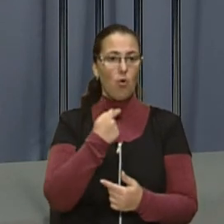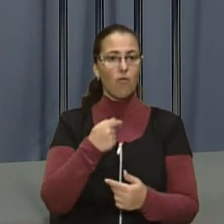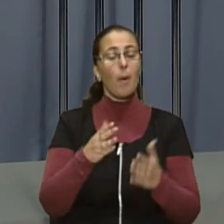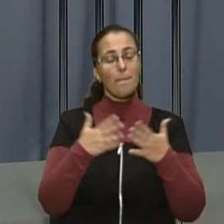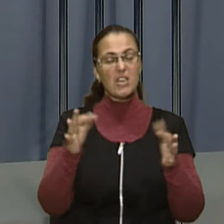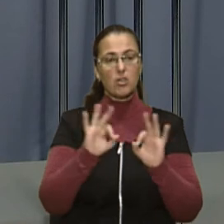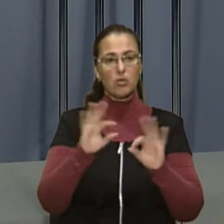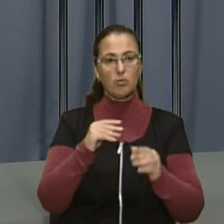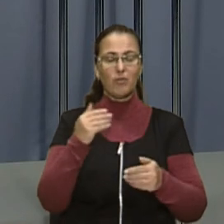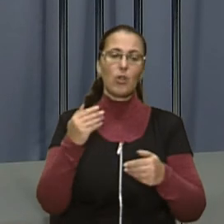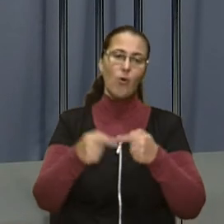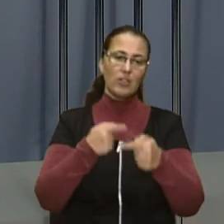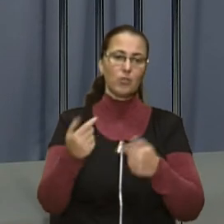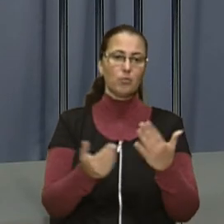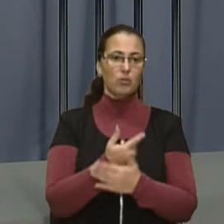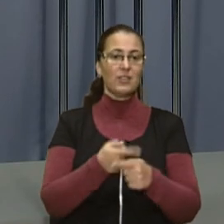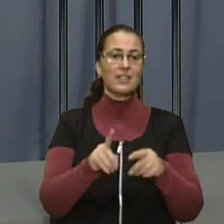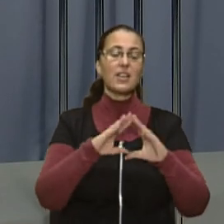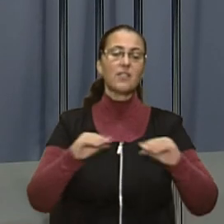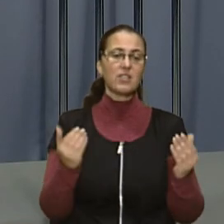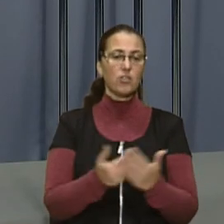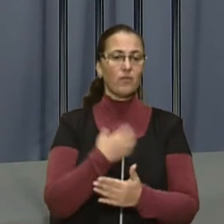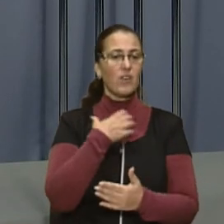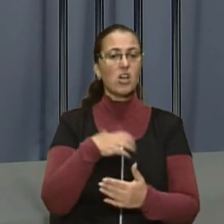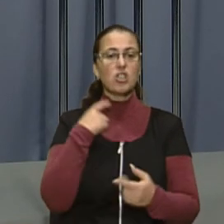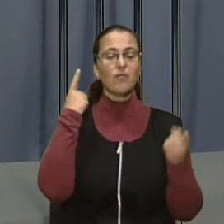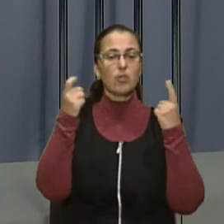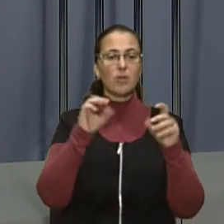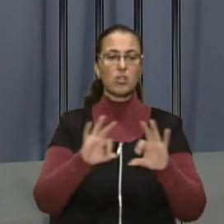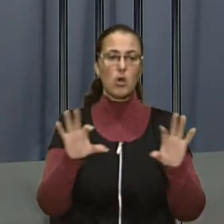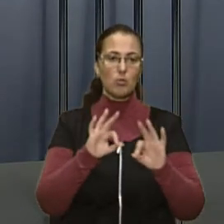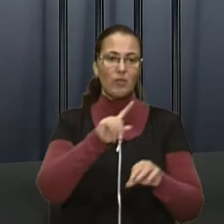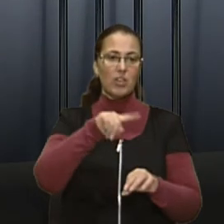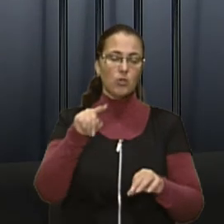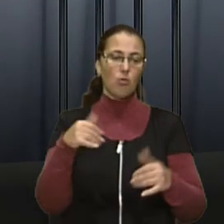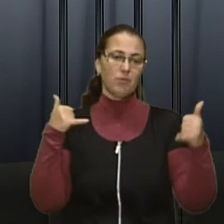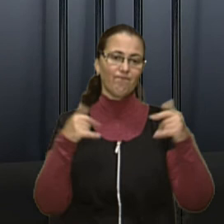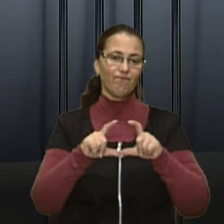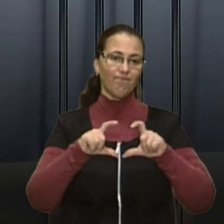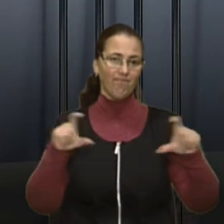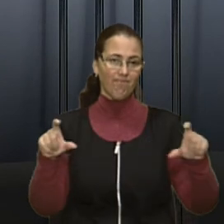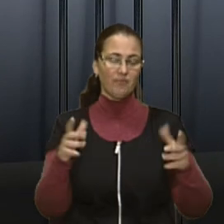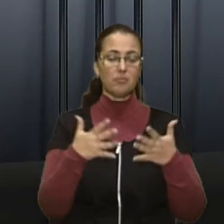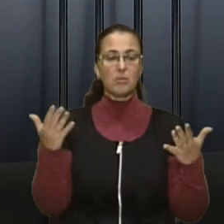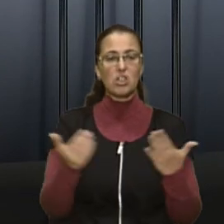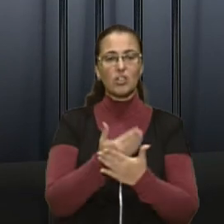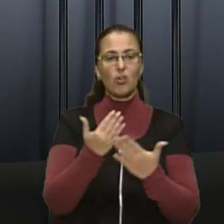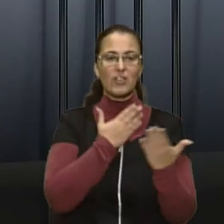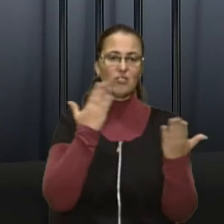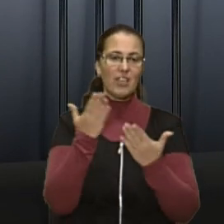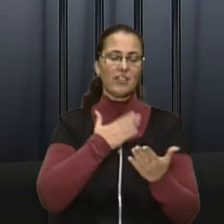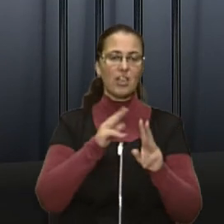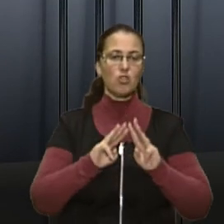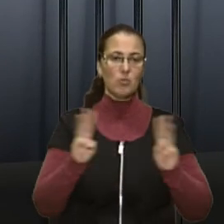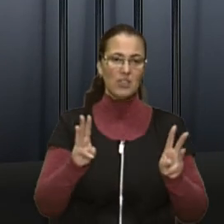20.30. І це всі новини на цю мить. Важливо для вас інформацію, розповідайте за номером нашої гарячої лінії, а більше новин читайте на